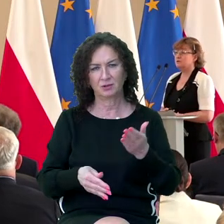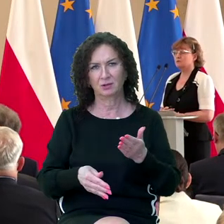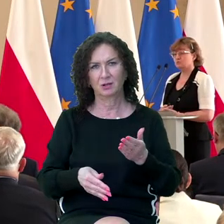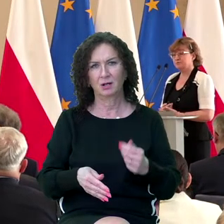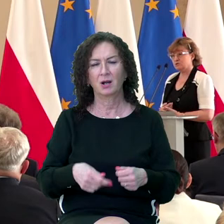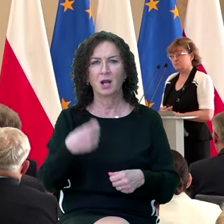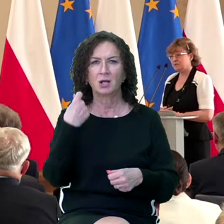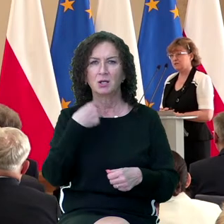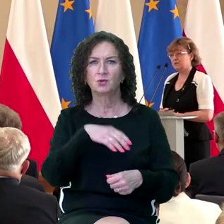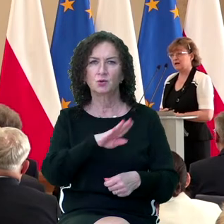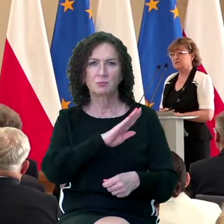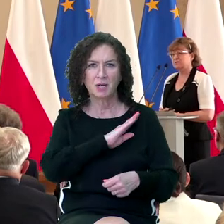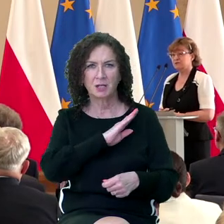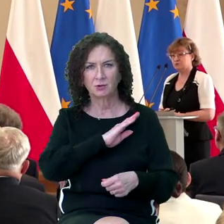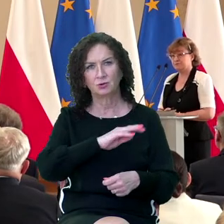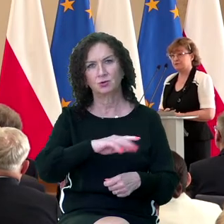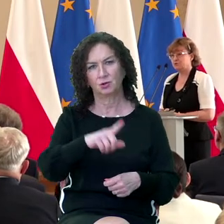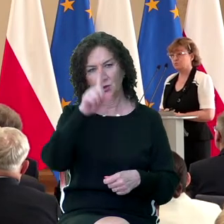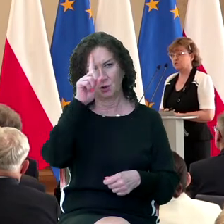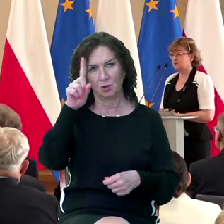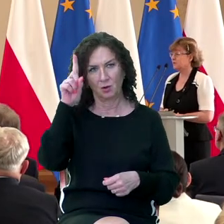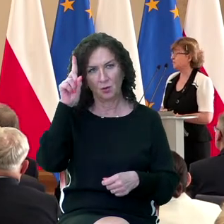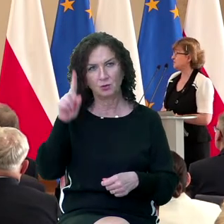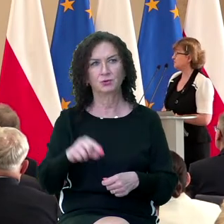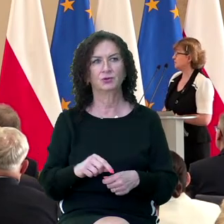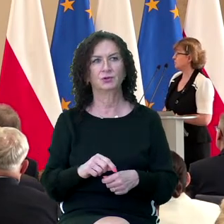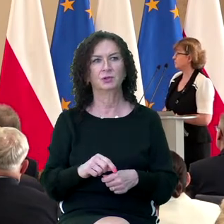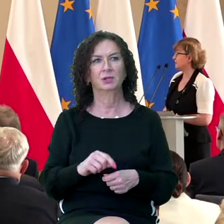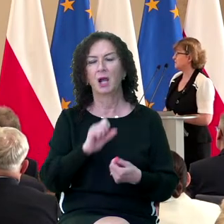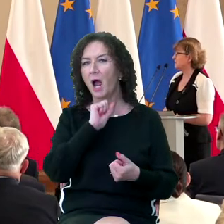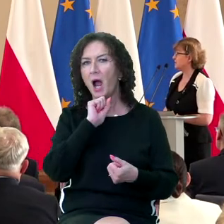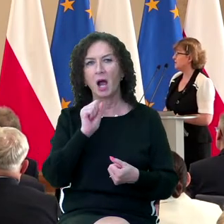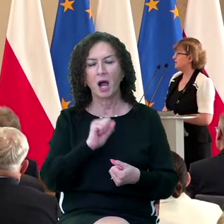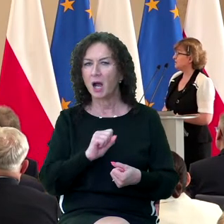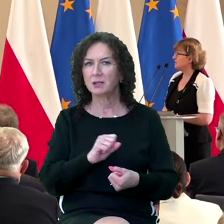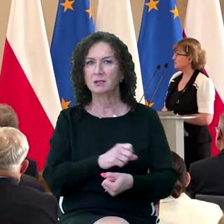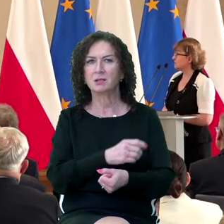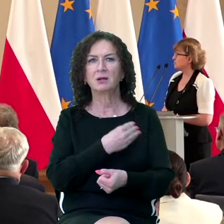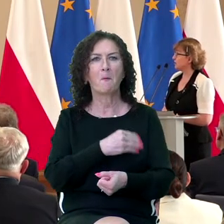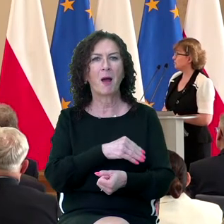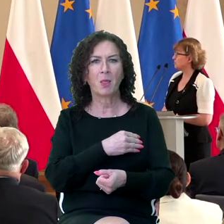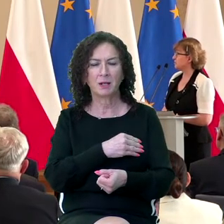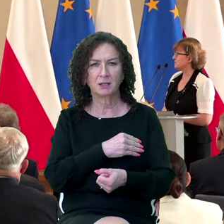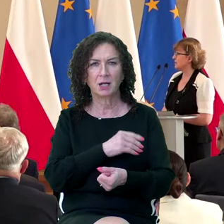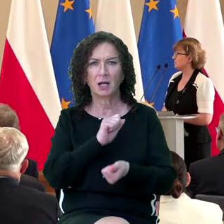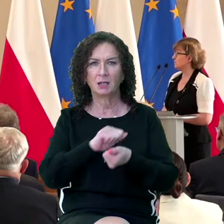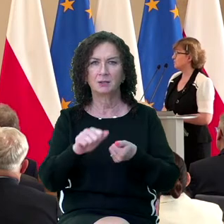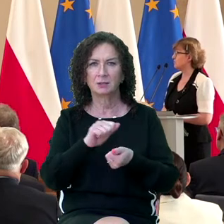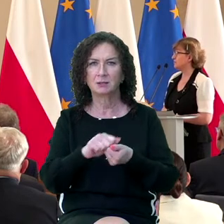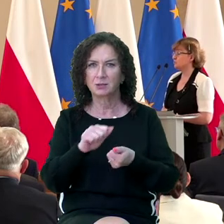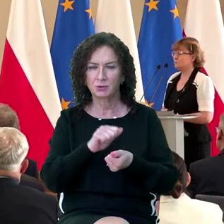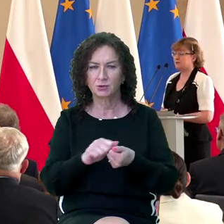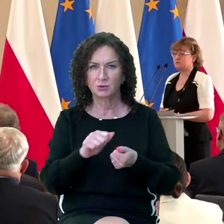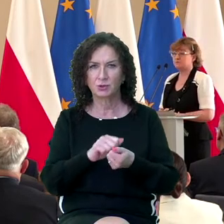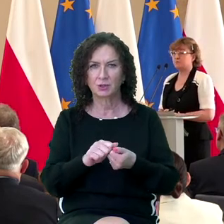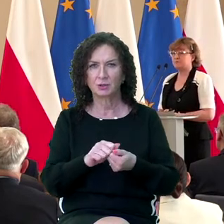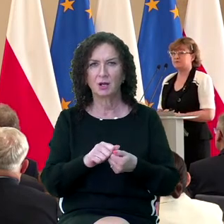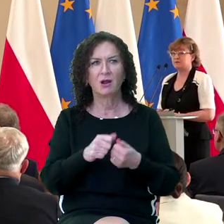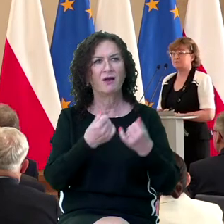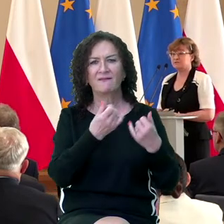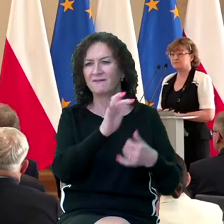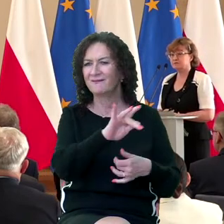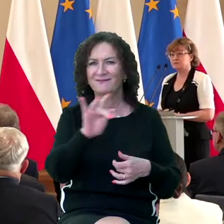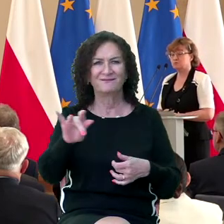i również materialnych, nie doświadczyło żadne państwo europejskie. Nie jest to żadną przesadą. Macie tu państwo